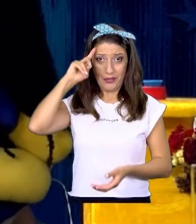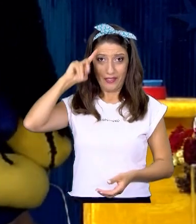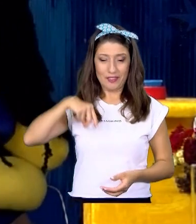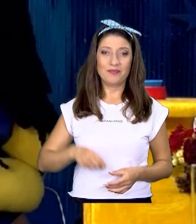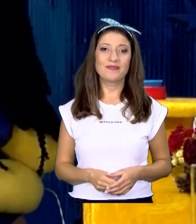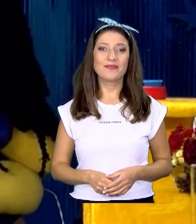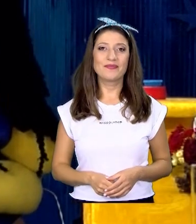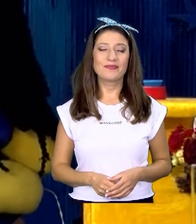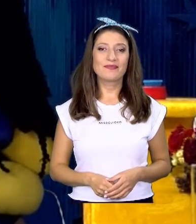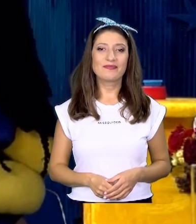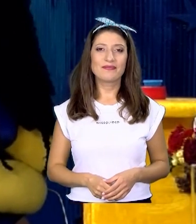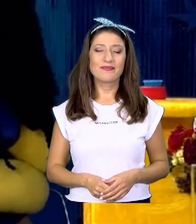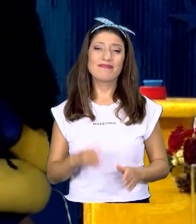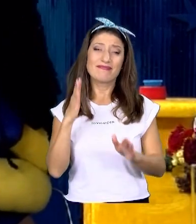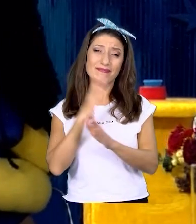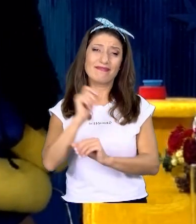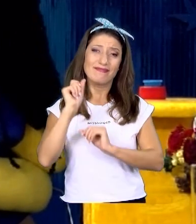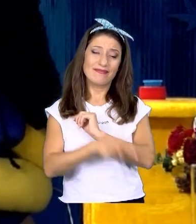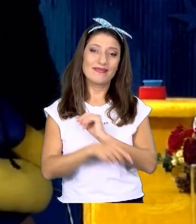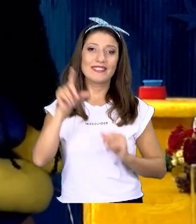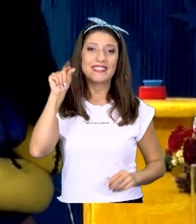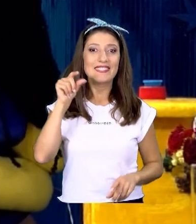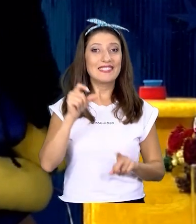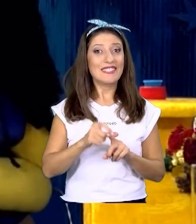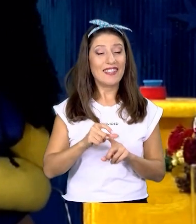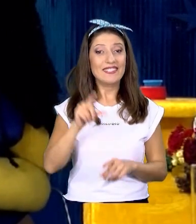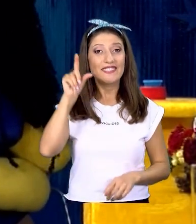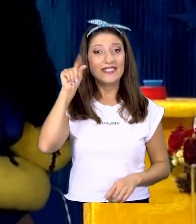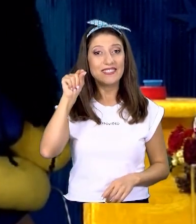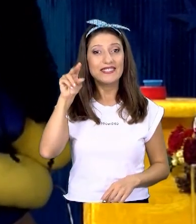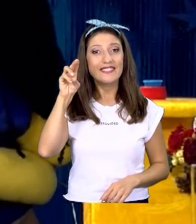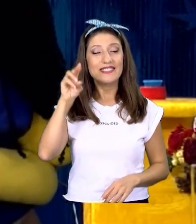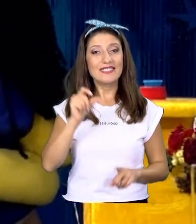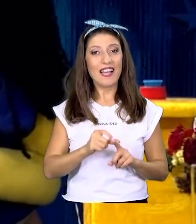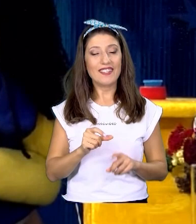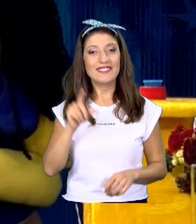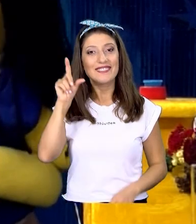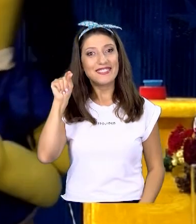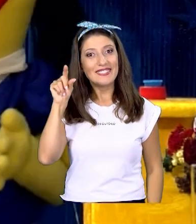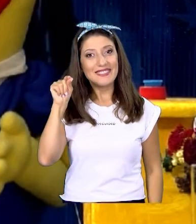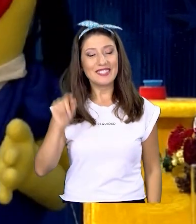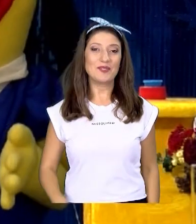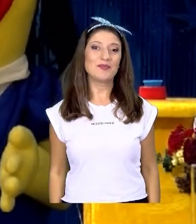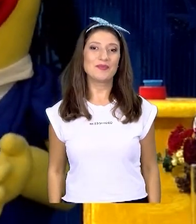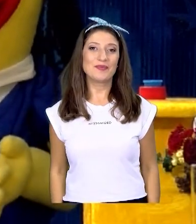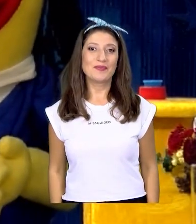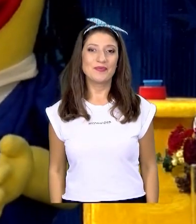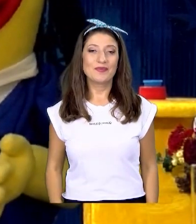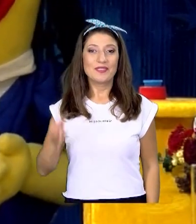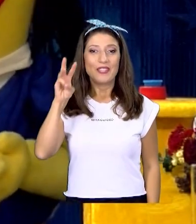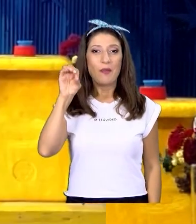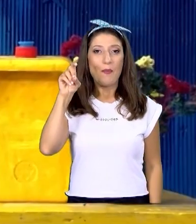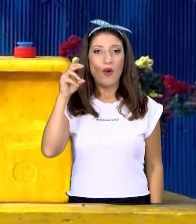Մոխ… Երմի վերջացրու, ծետար… Ծետար ասում եմ։ Ծետար…